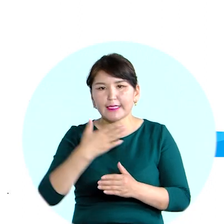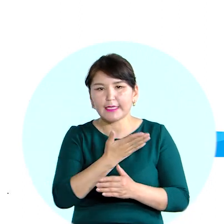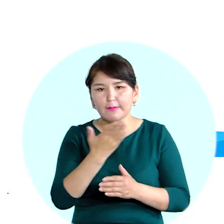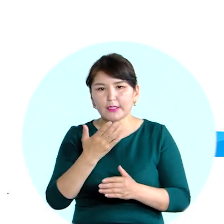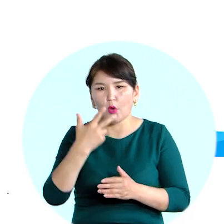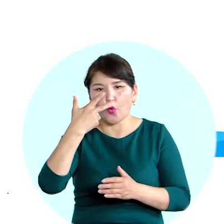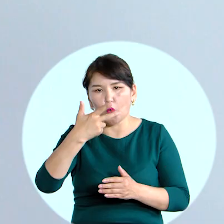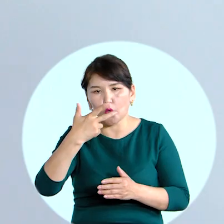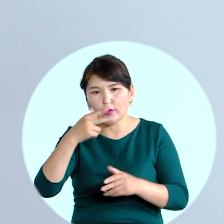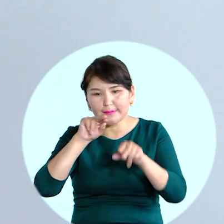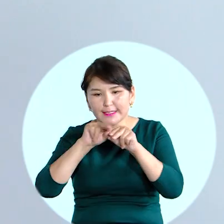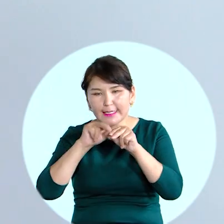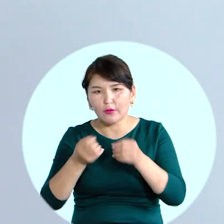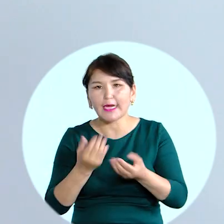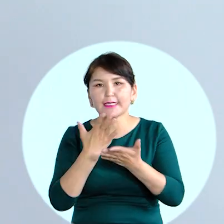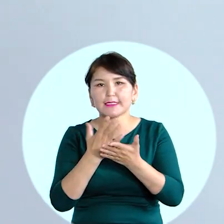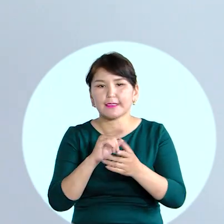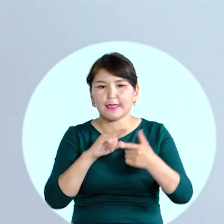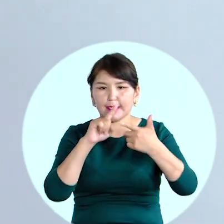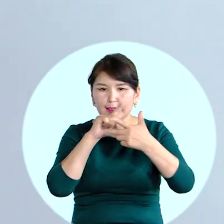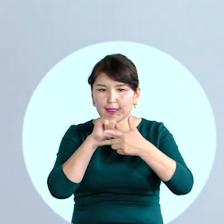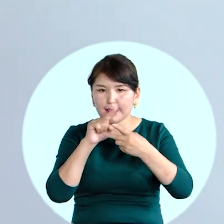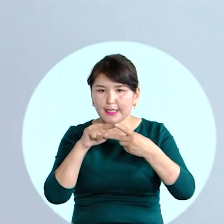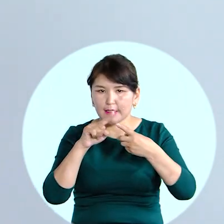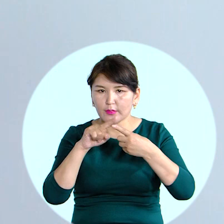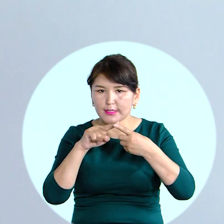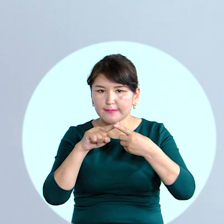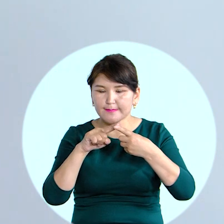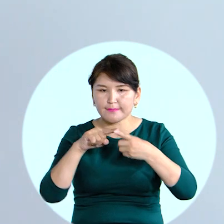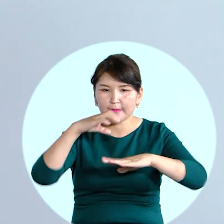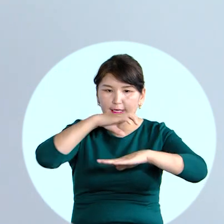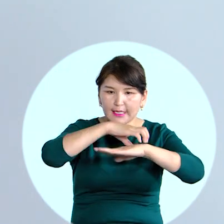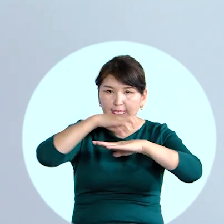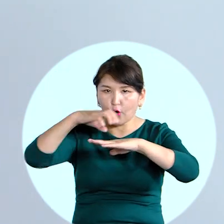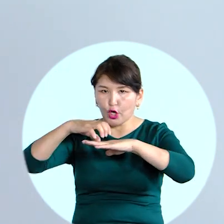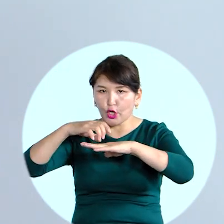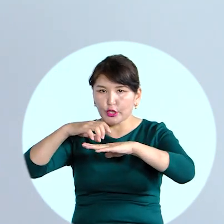чадчихна уу гэдэг. За, энэ дээр болохоор нүбийн хөгжлийн хөтөлбөрөөс, за дэлхийн эрүүл мэндийн